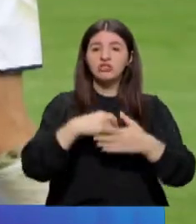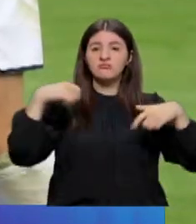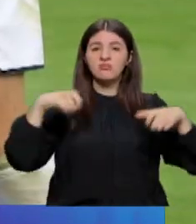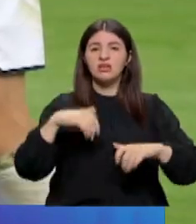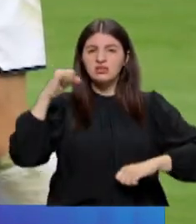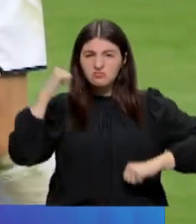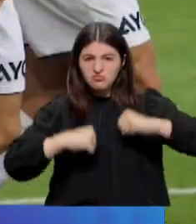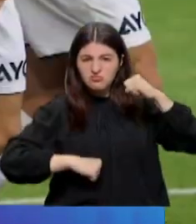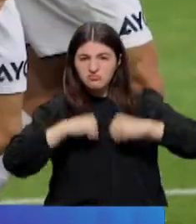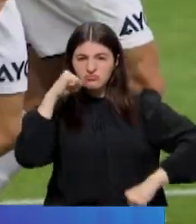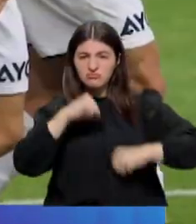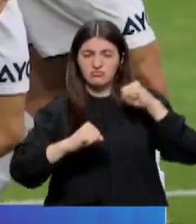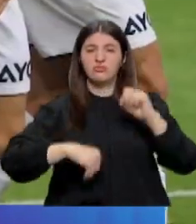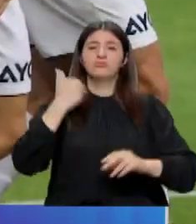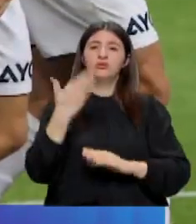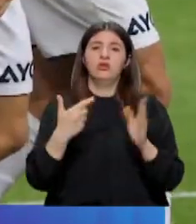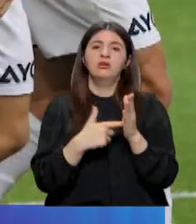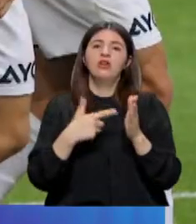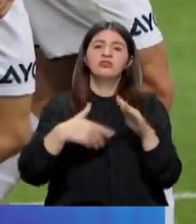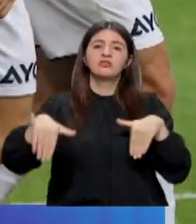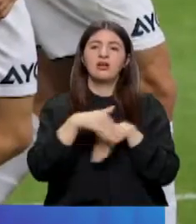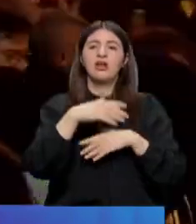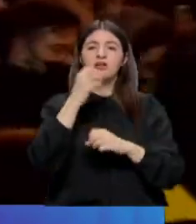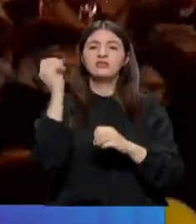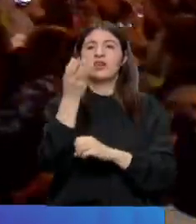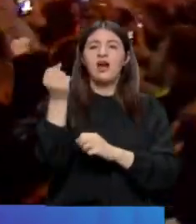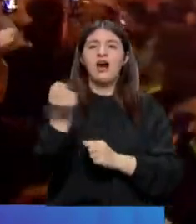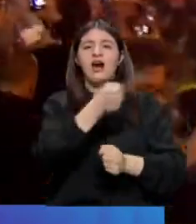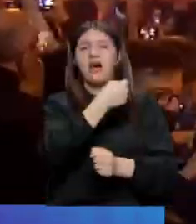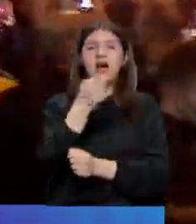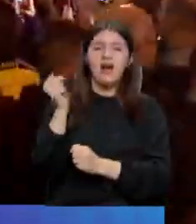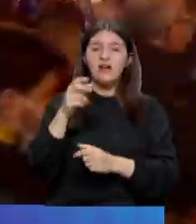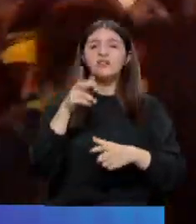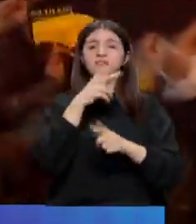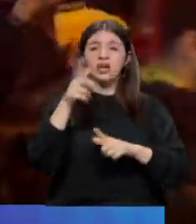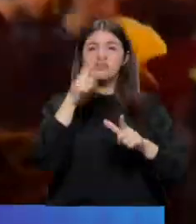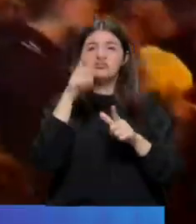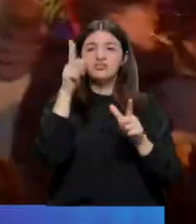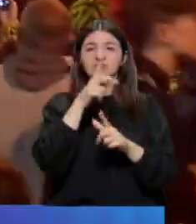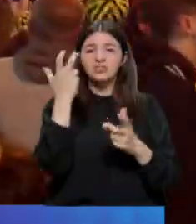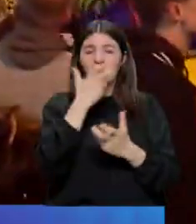kıyasıya süren mücadelenin ardından Kadıköy sokakları meşalelerle aydınlandı. Marşlarla coştu.